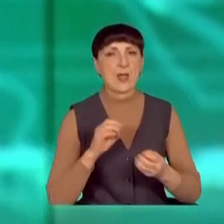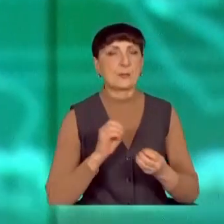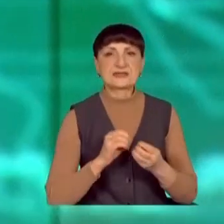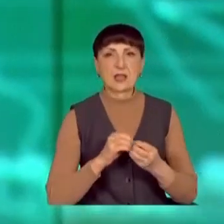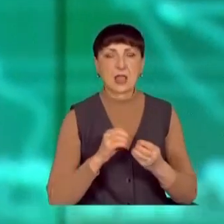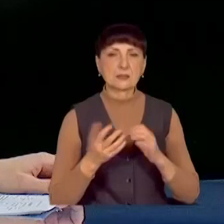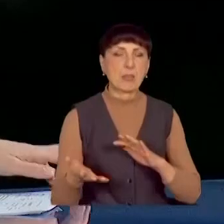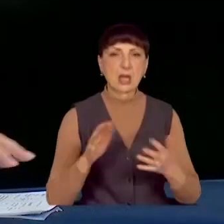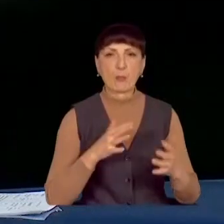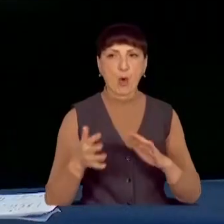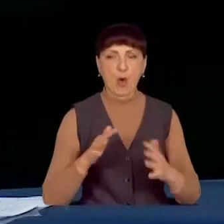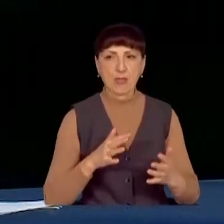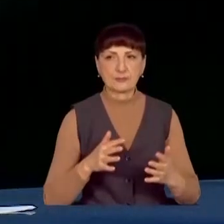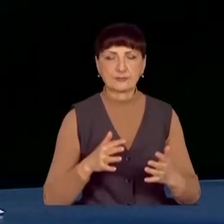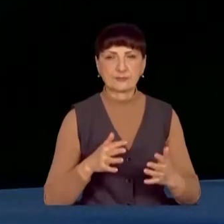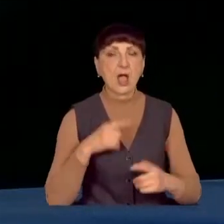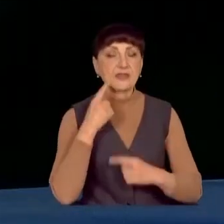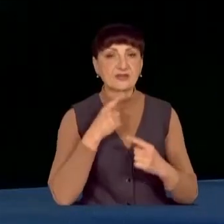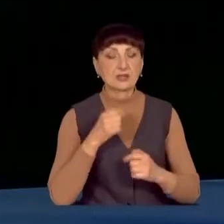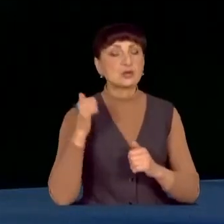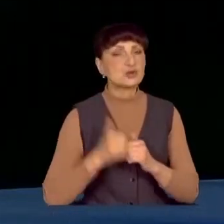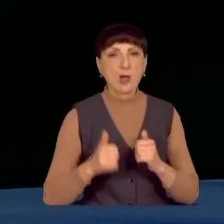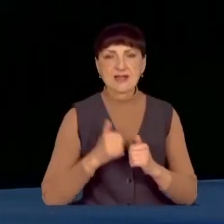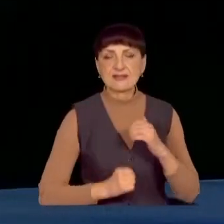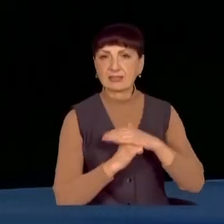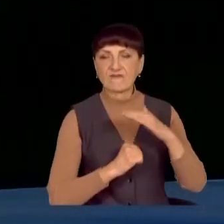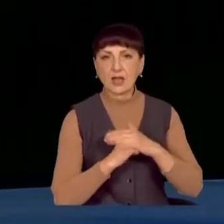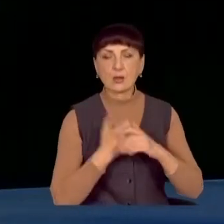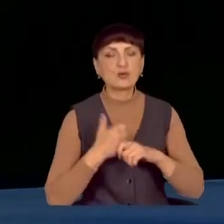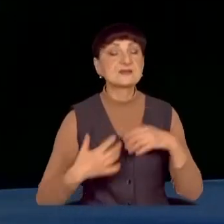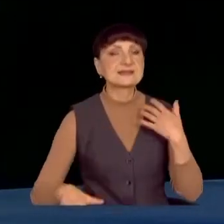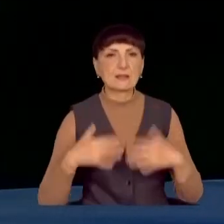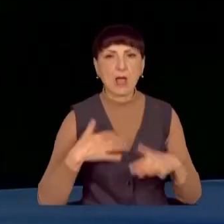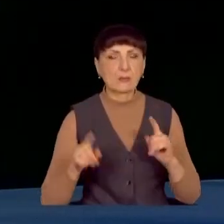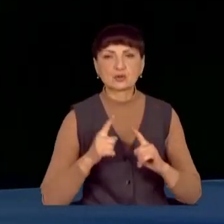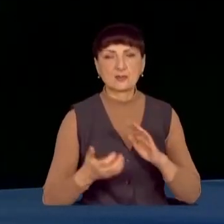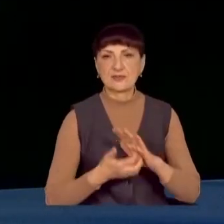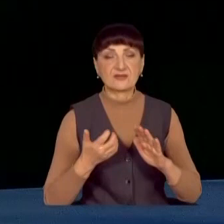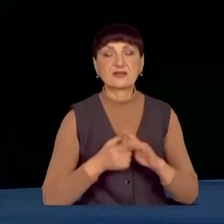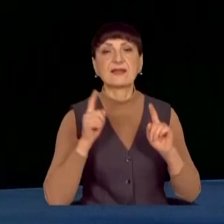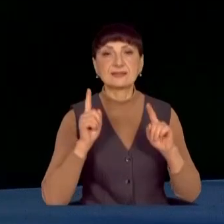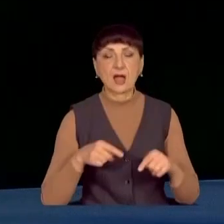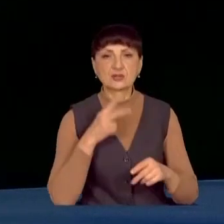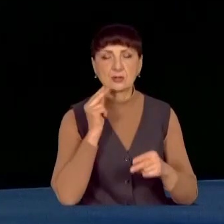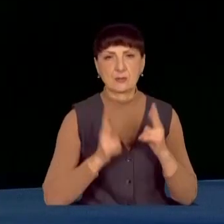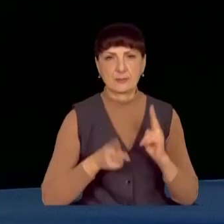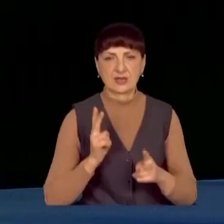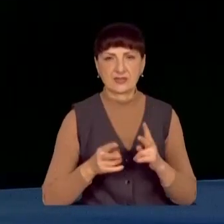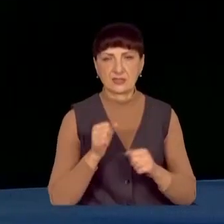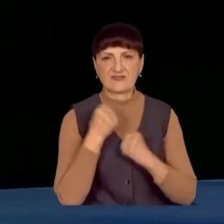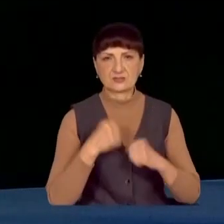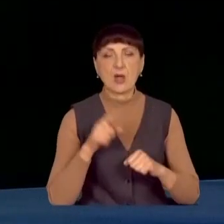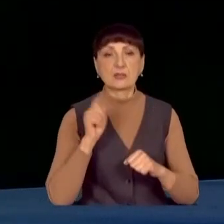постоянными перебоями. По их словам, часто давление настолько слабое, что не хватает даже для приготовления еды, не говоря